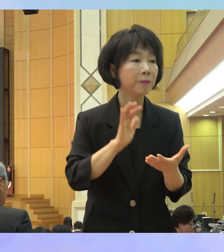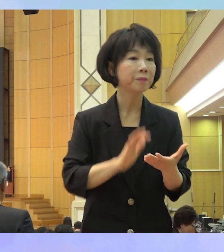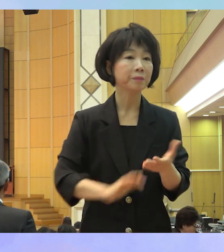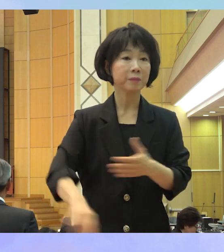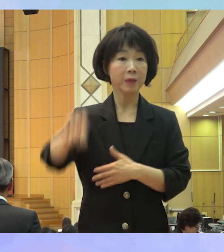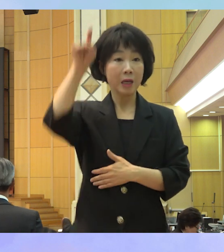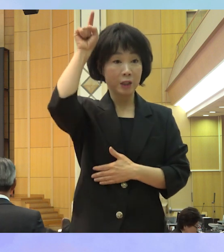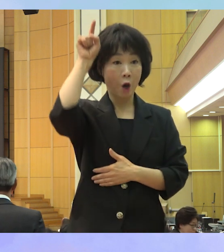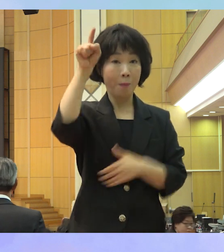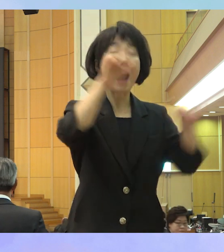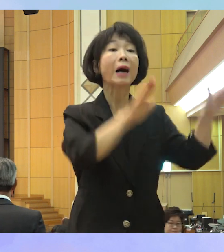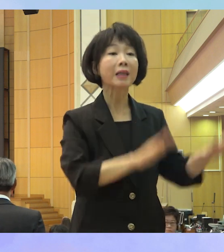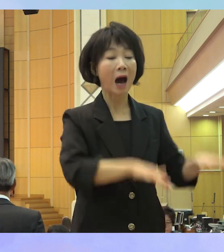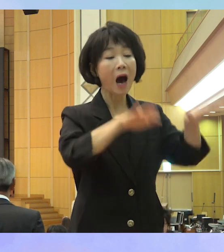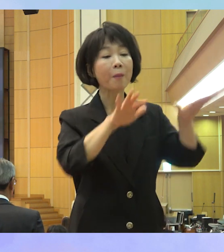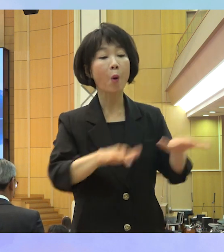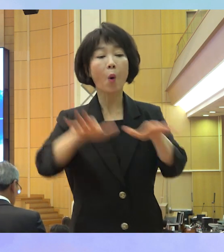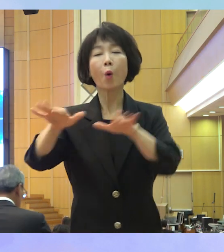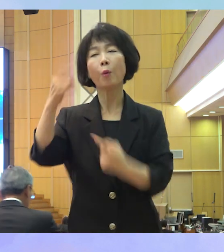바다보다도